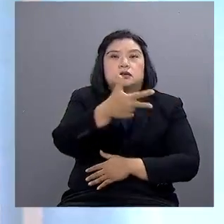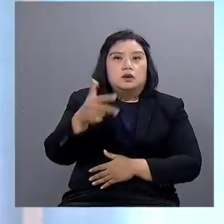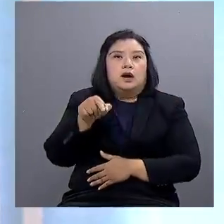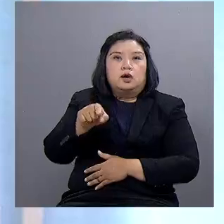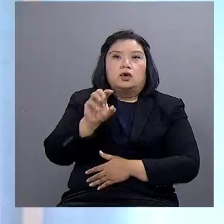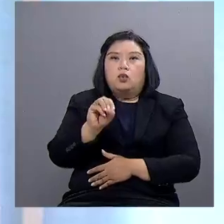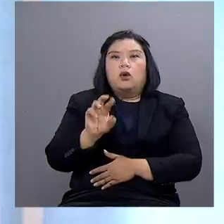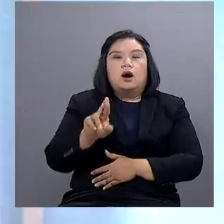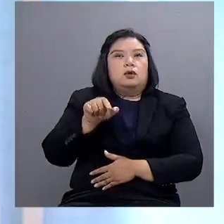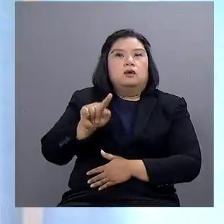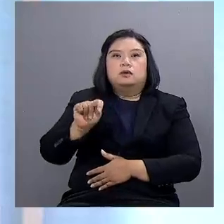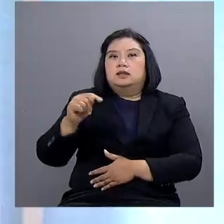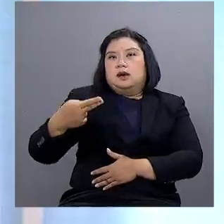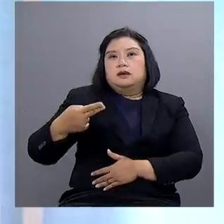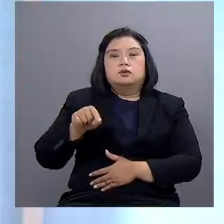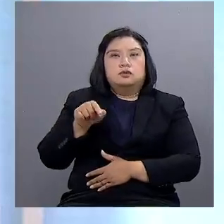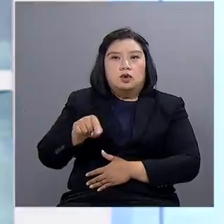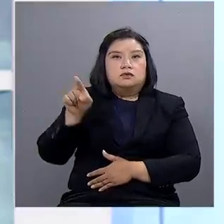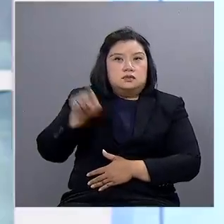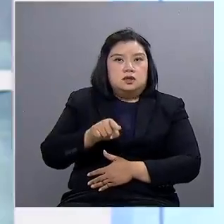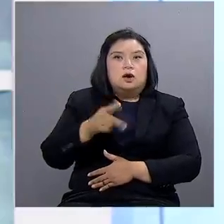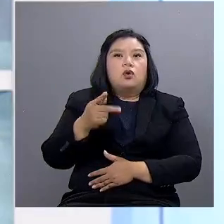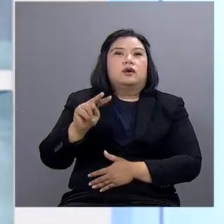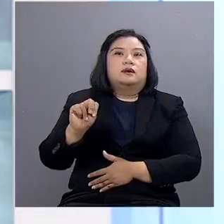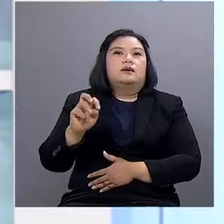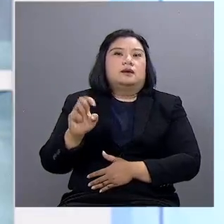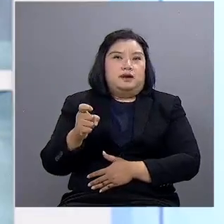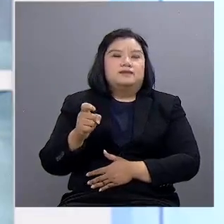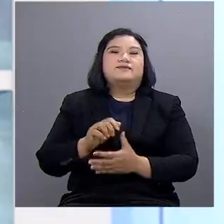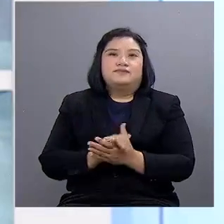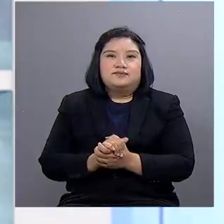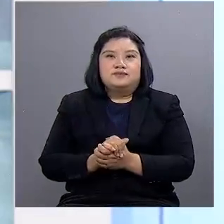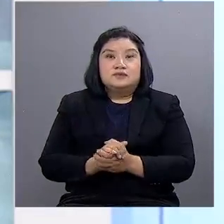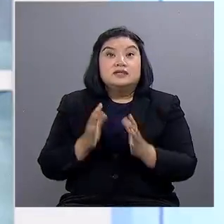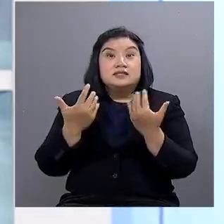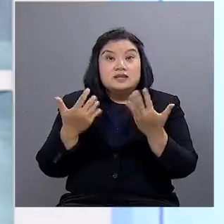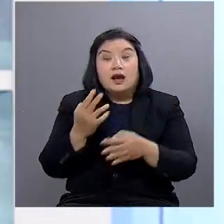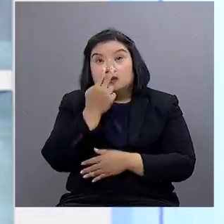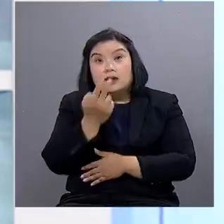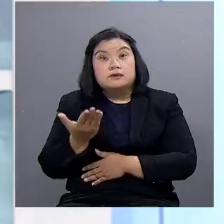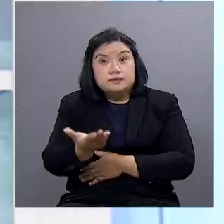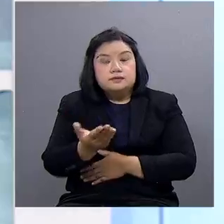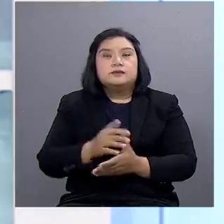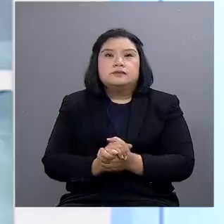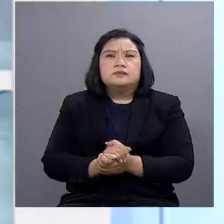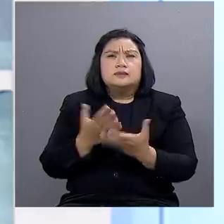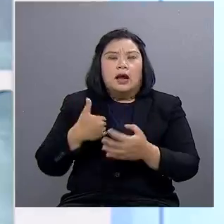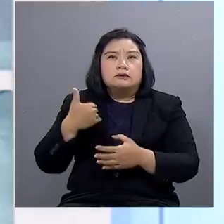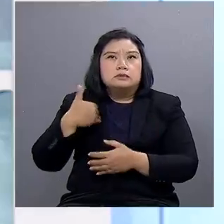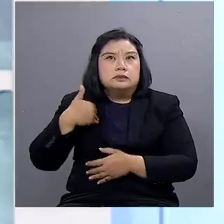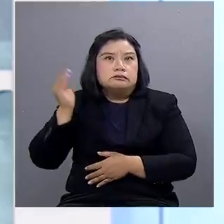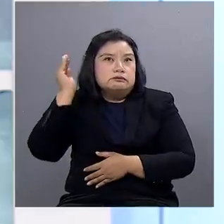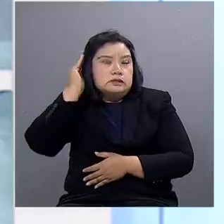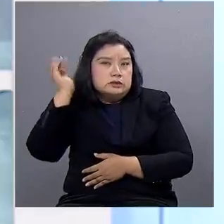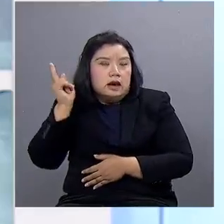www.thaipbs.or.thslash deconnect นั่นเองครับ ใช่ค่ะอย่างเมื่อสักครู่นี้นะคะคุณผู้ชมเราจะเคยได้ยินคำกล่าวที่ว่าช้าเป็นเรือเก